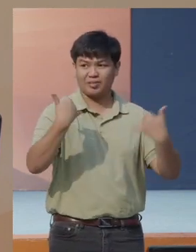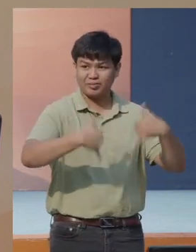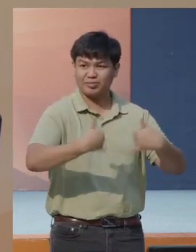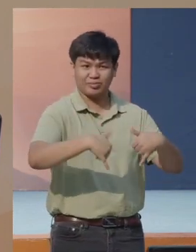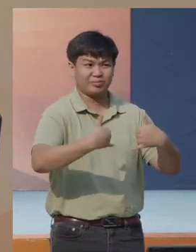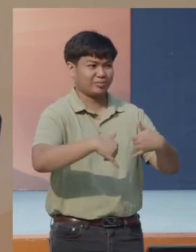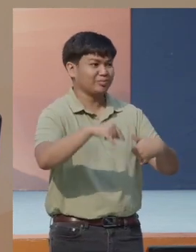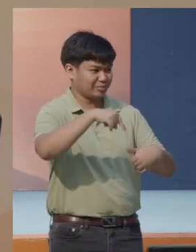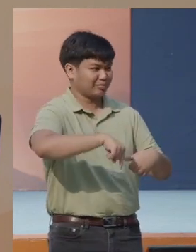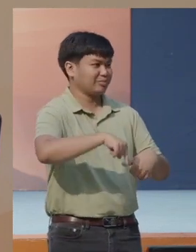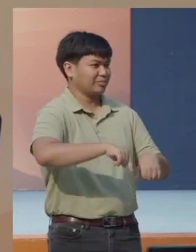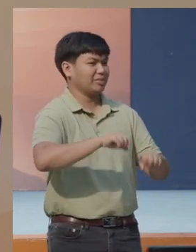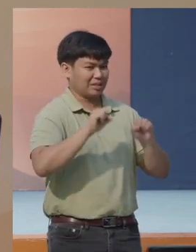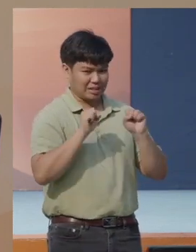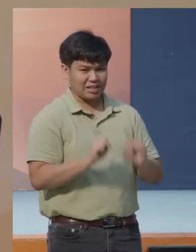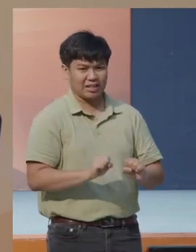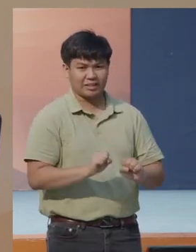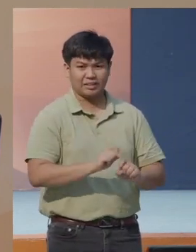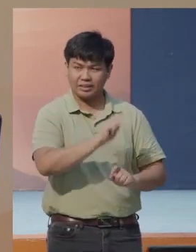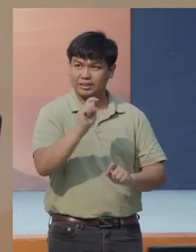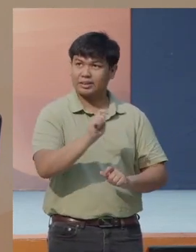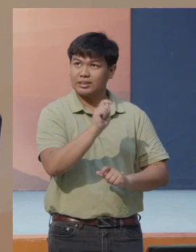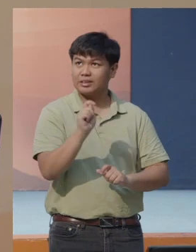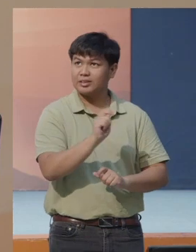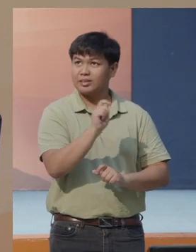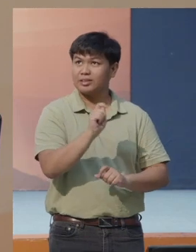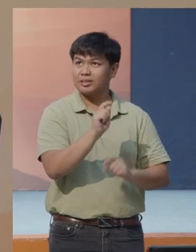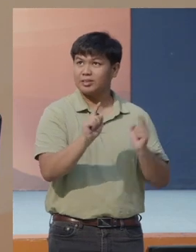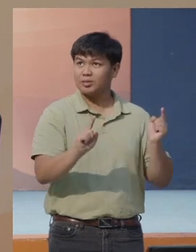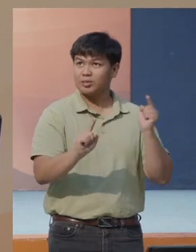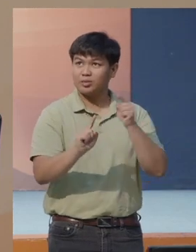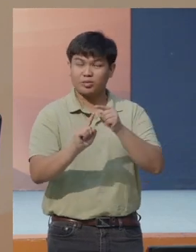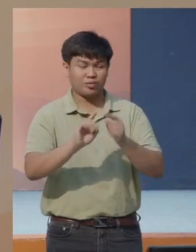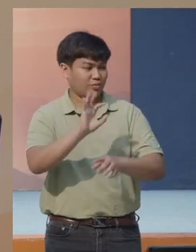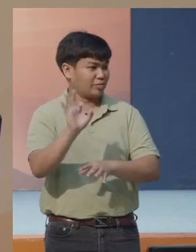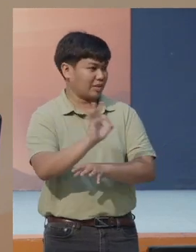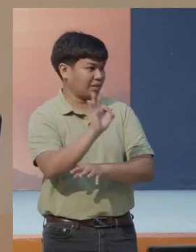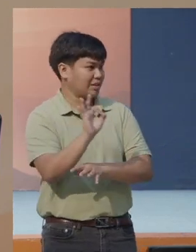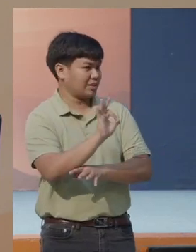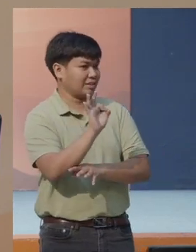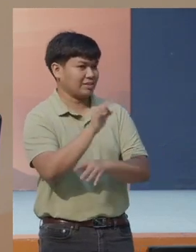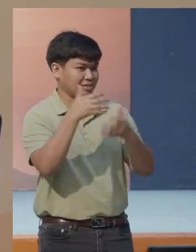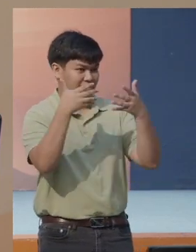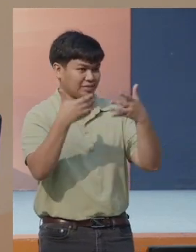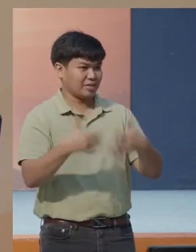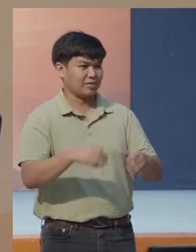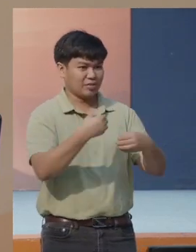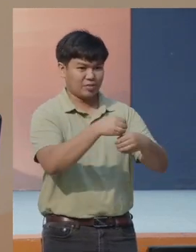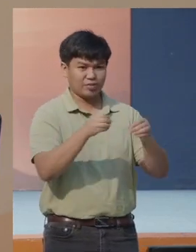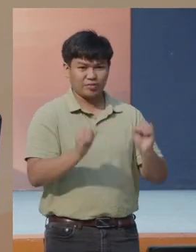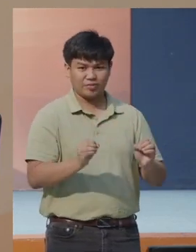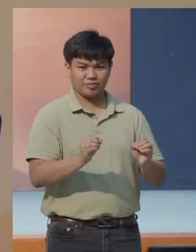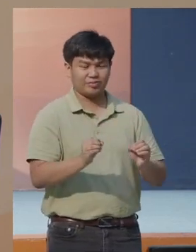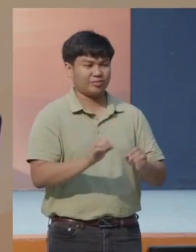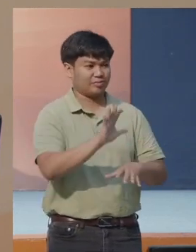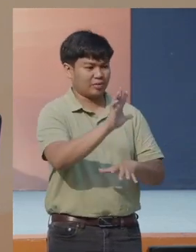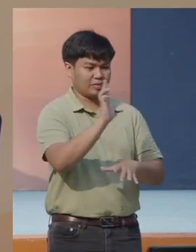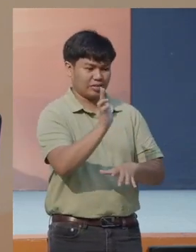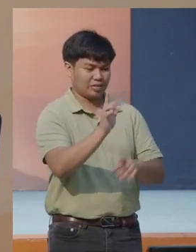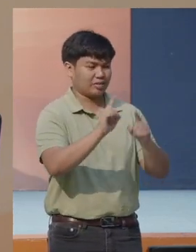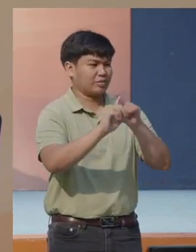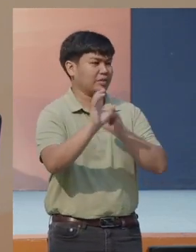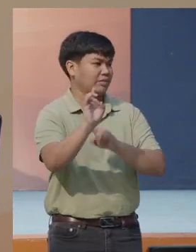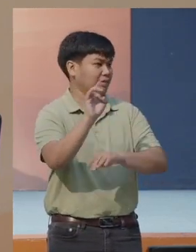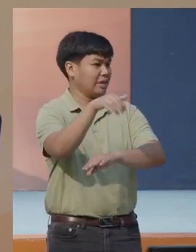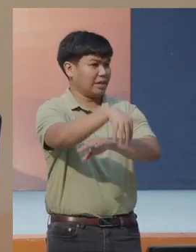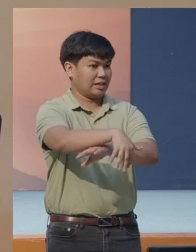programs, no? From Tuesday, pati ng Friday, no? After office hours, 5:30 to 7 o'clock,